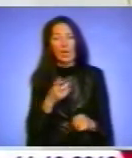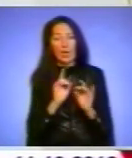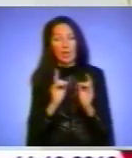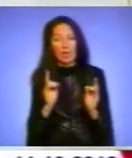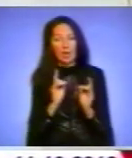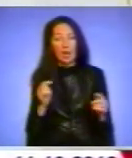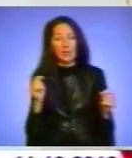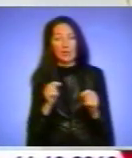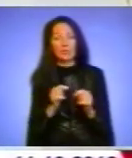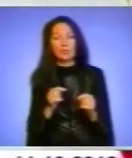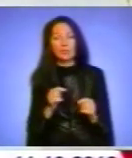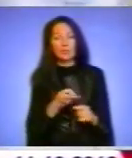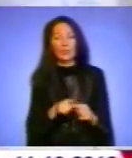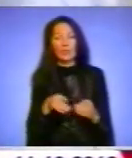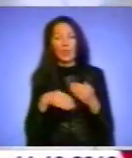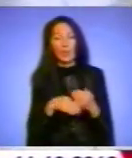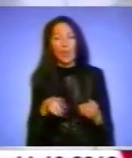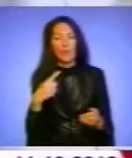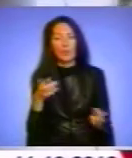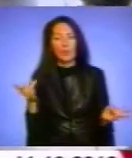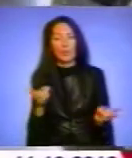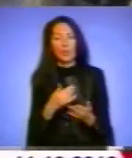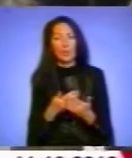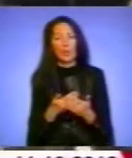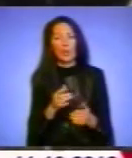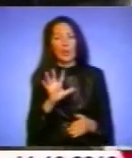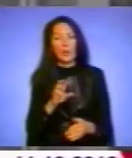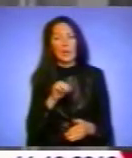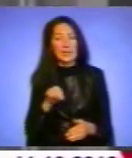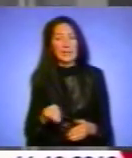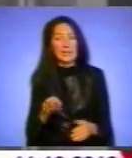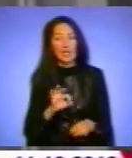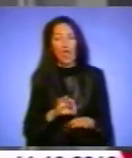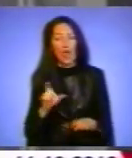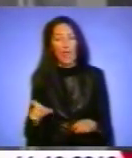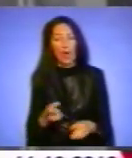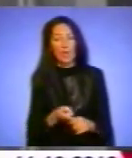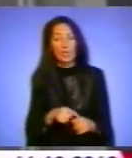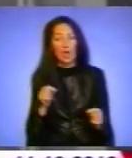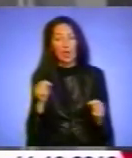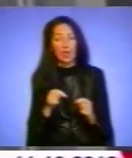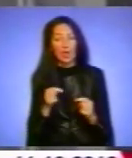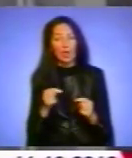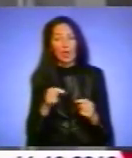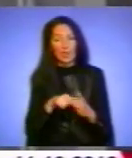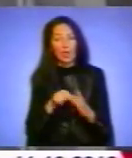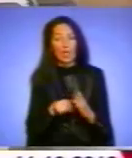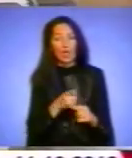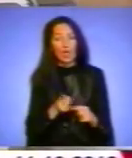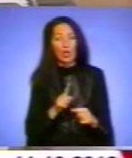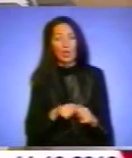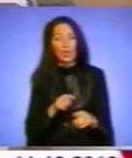офіційними даними, цієї допомоги в області потребують понад 5 тисяч хворих. А це означає, каже Ярослав Чайківський, що ці